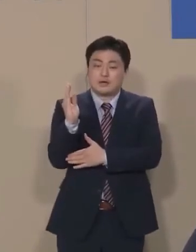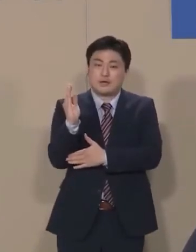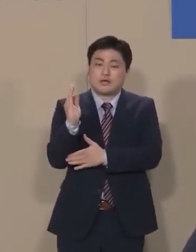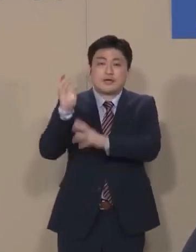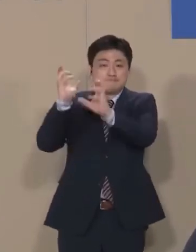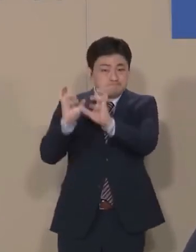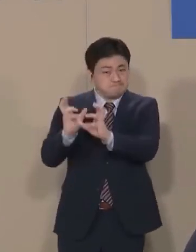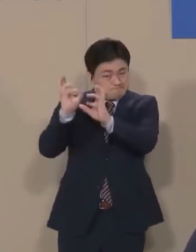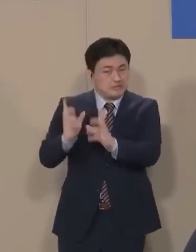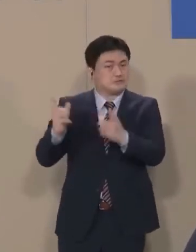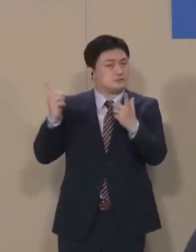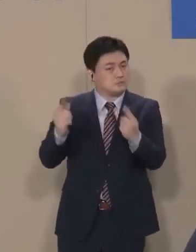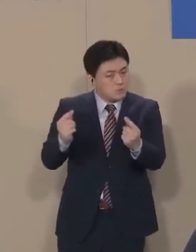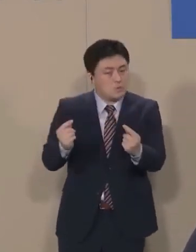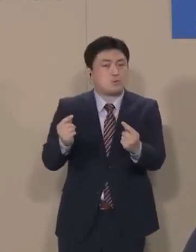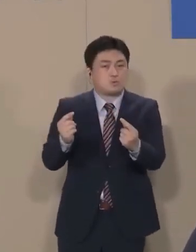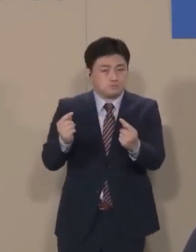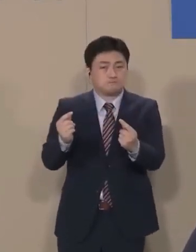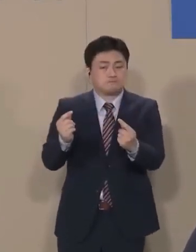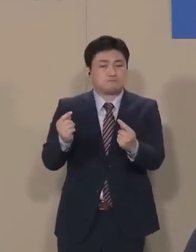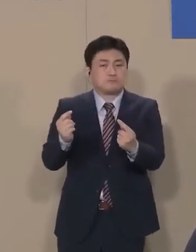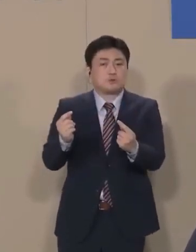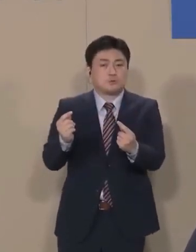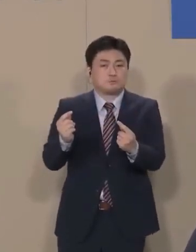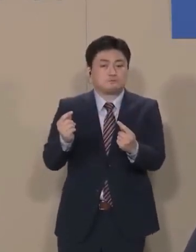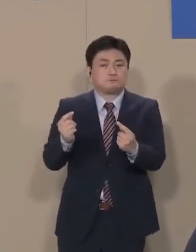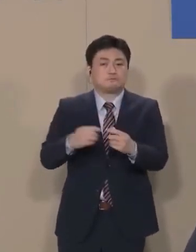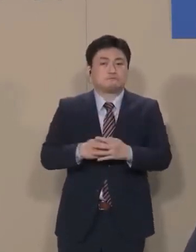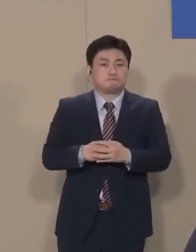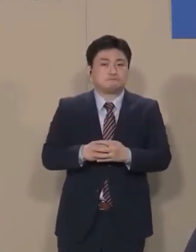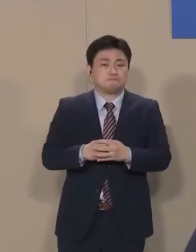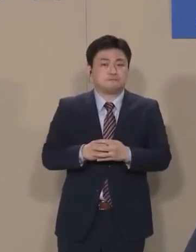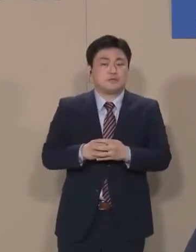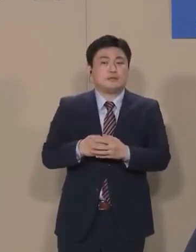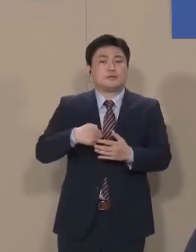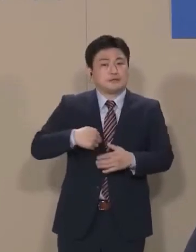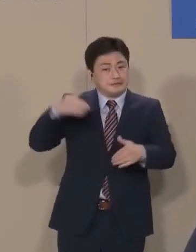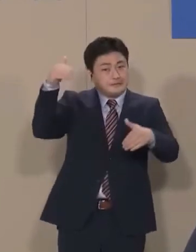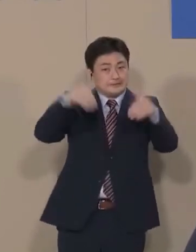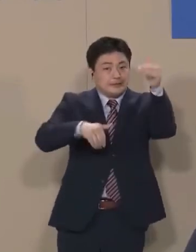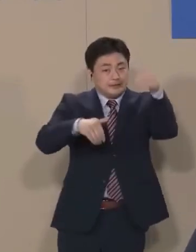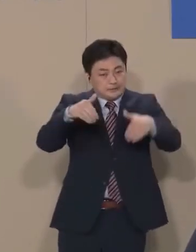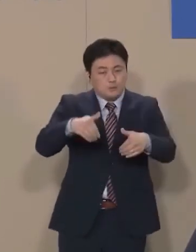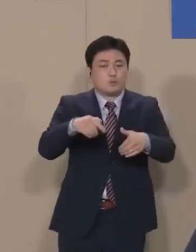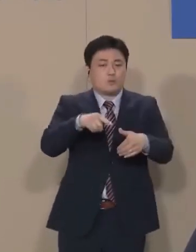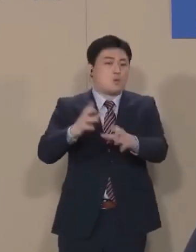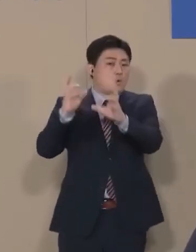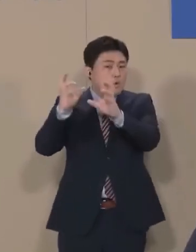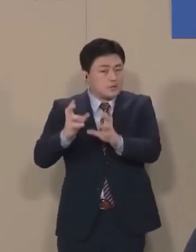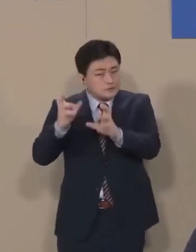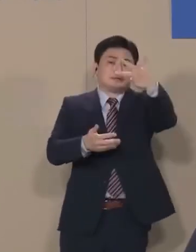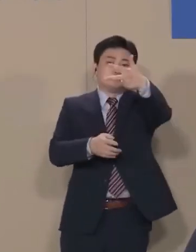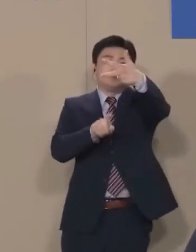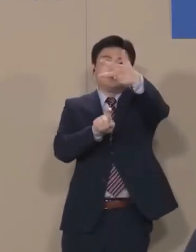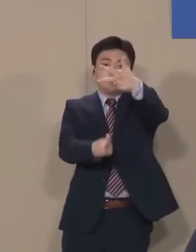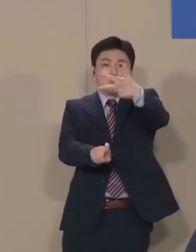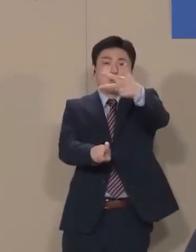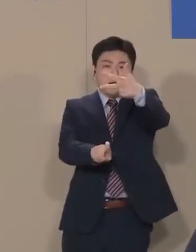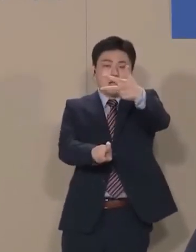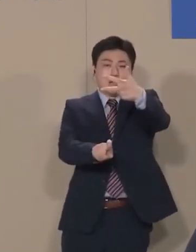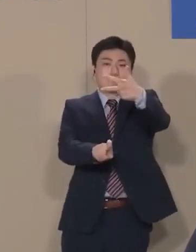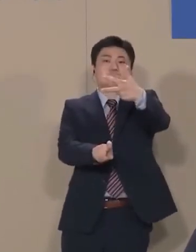政と言われていました私は選挙お祭りにしたいと思っています